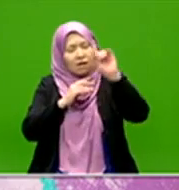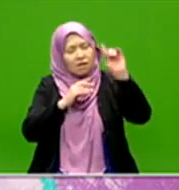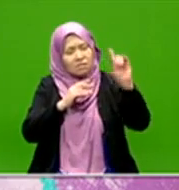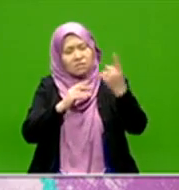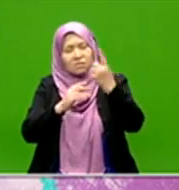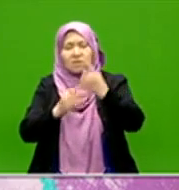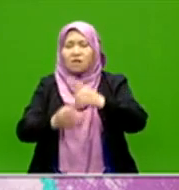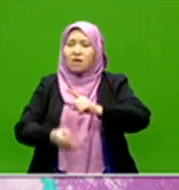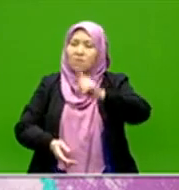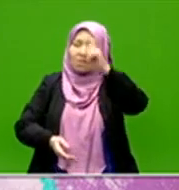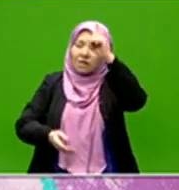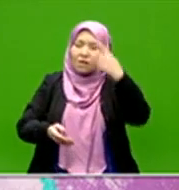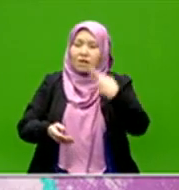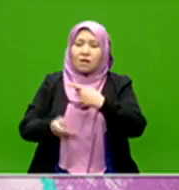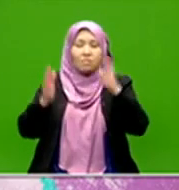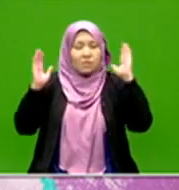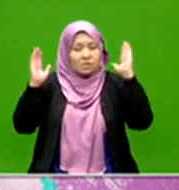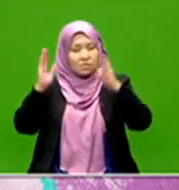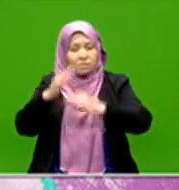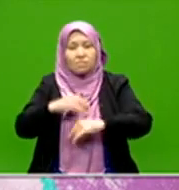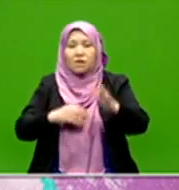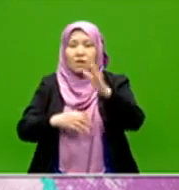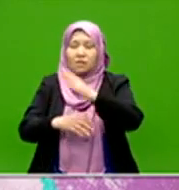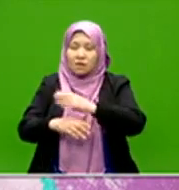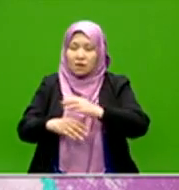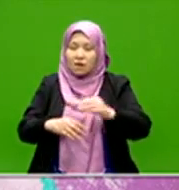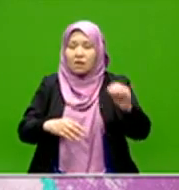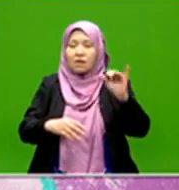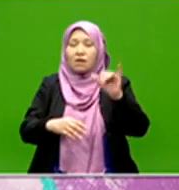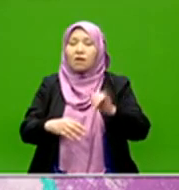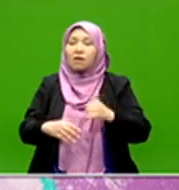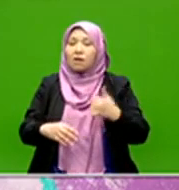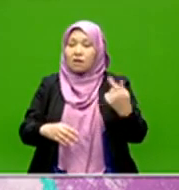Iyaka Na'budu wa Iyaka